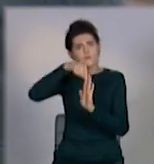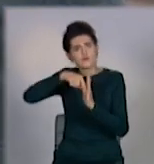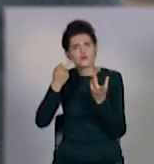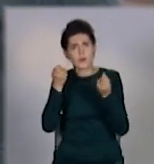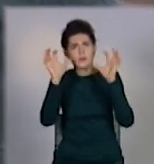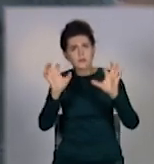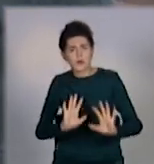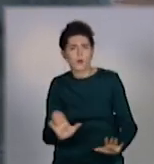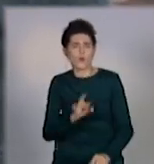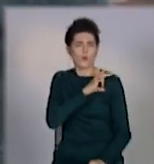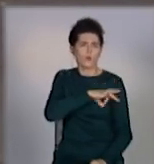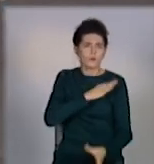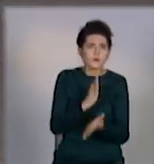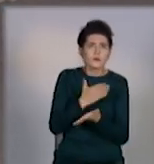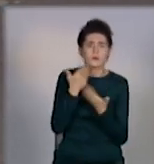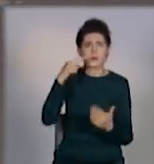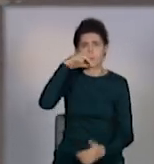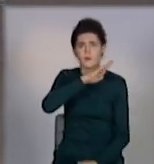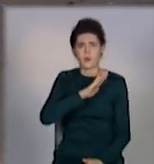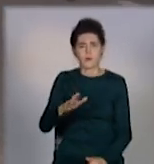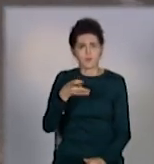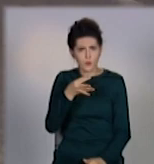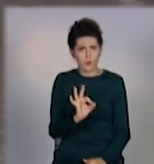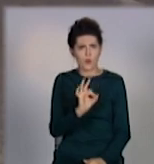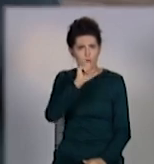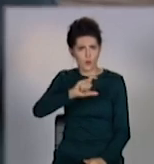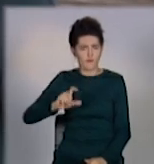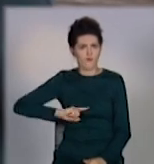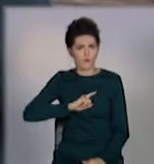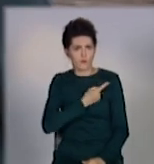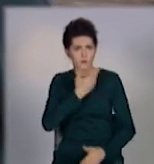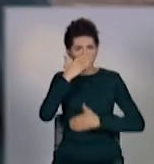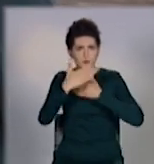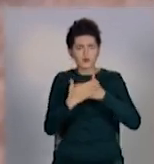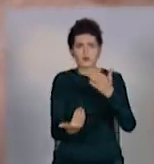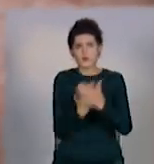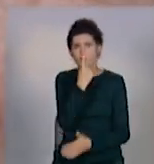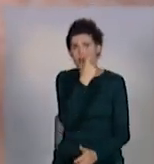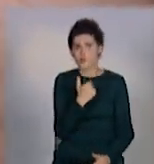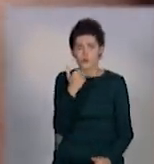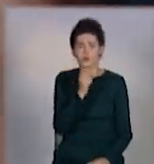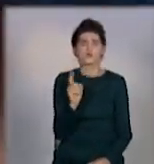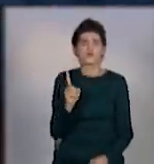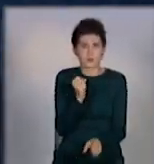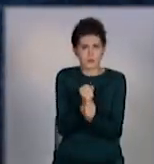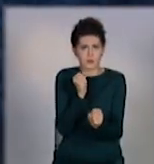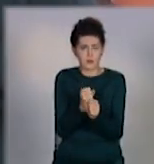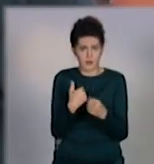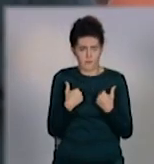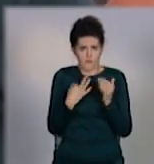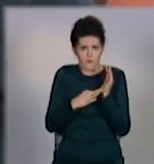ж розлючені, бо справно платять за комірне. Новий год підходить. І що делать? 83